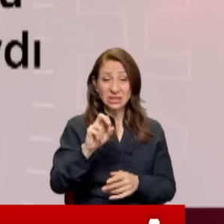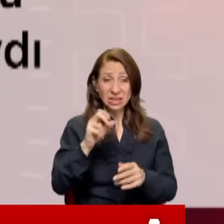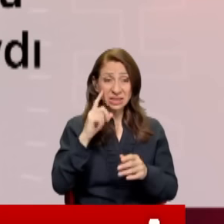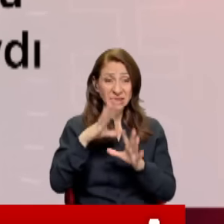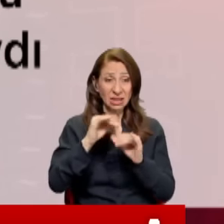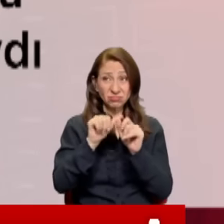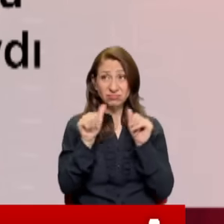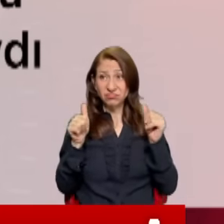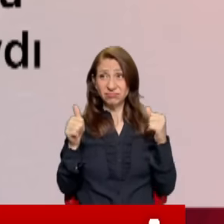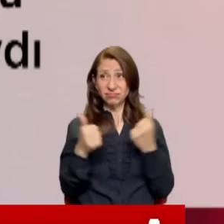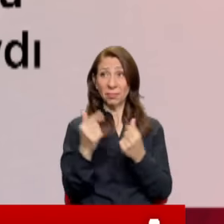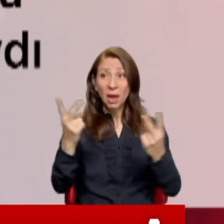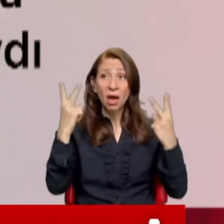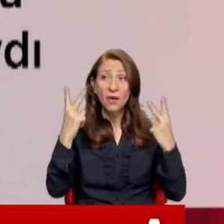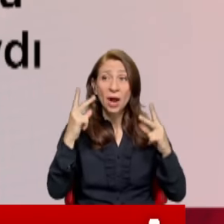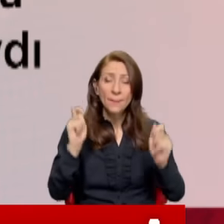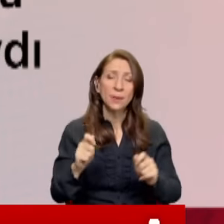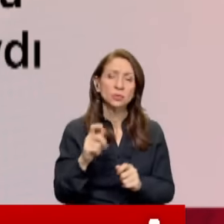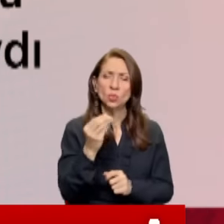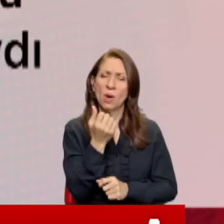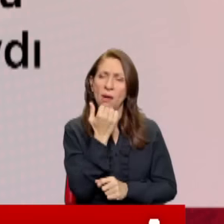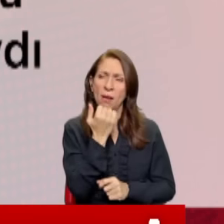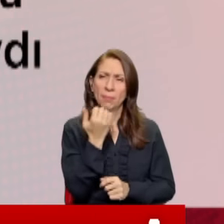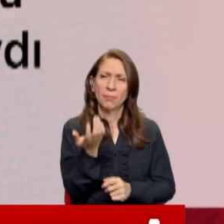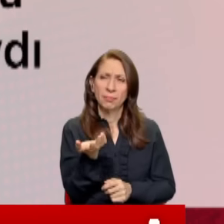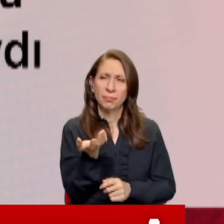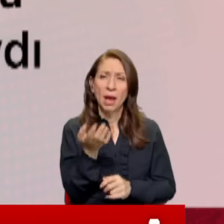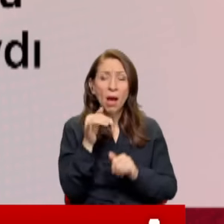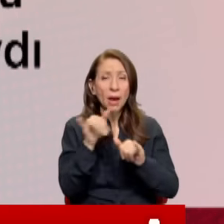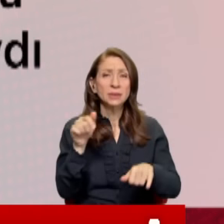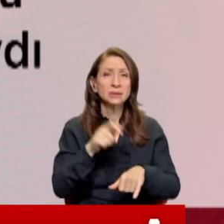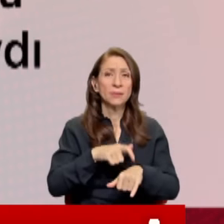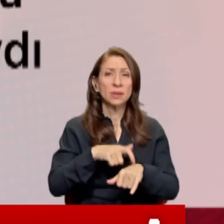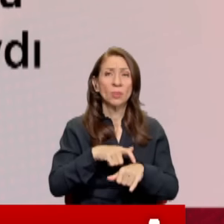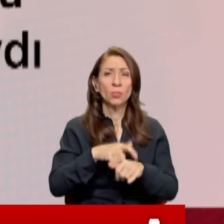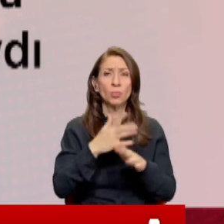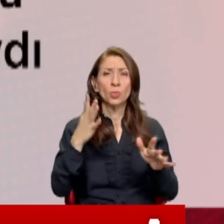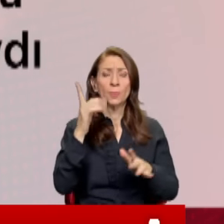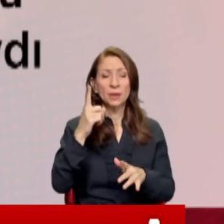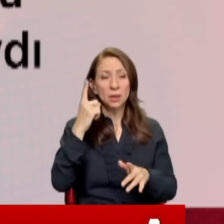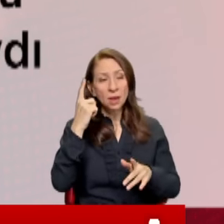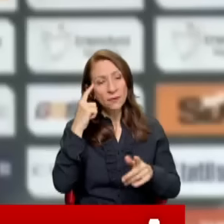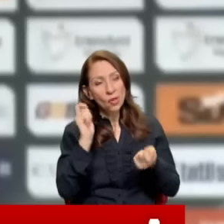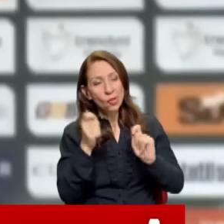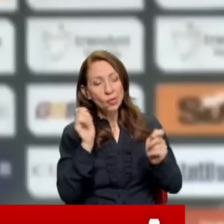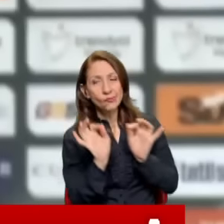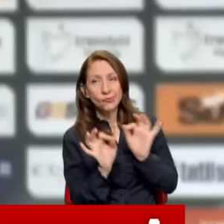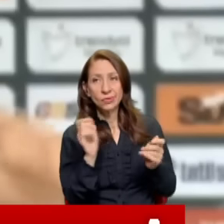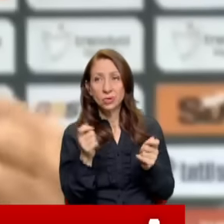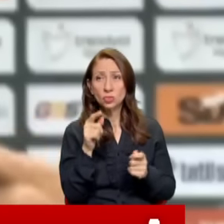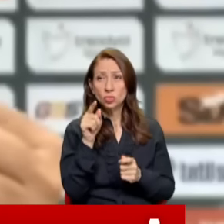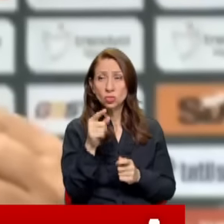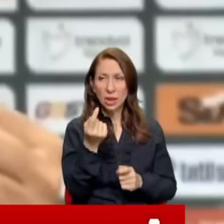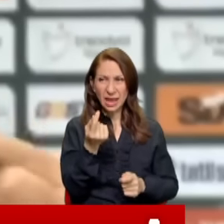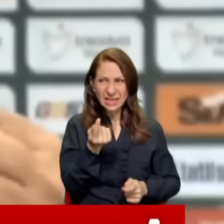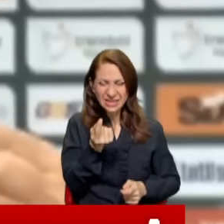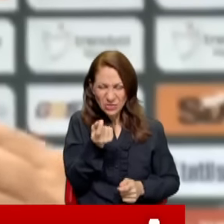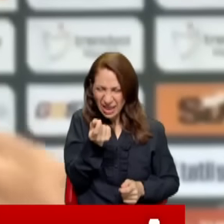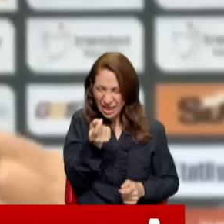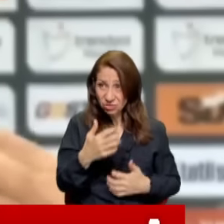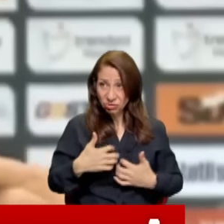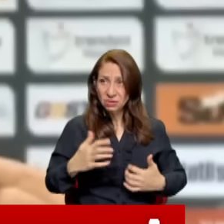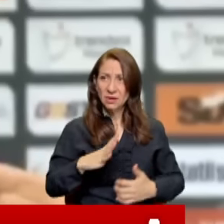kişiyle gelmiş gibi bir hava oluşturmak son derece ayıp bir durumdur aynı zamanda büyük bir algı Manipülasyon Eğer şu kadar cesaretin